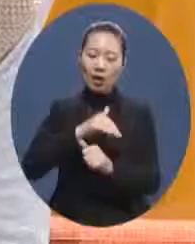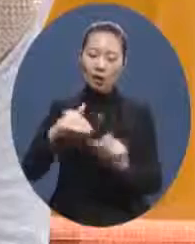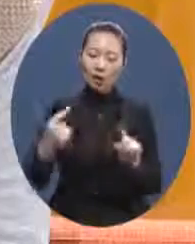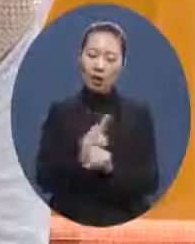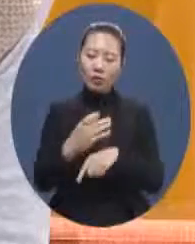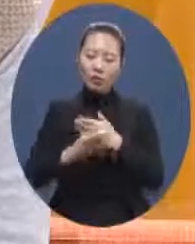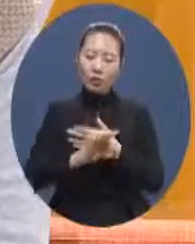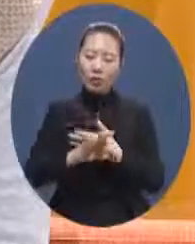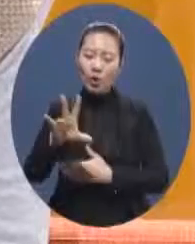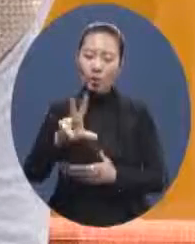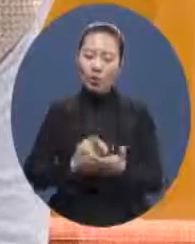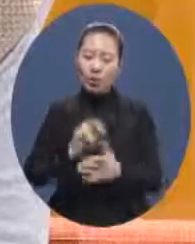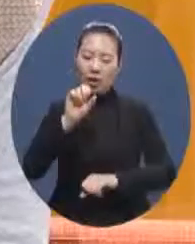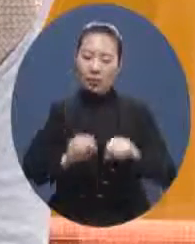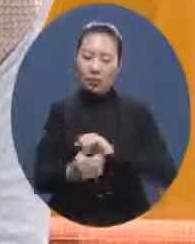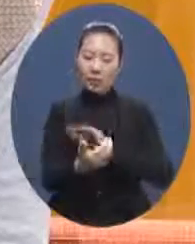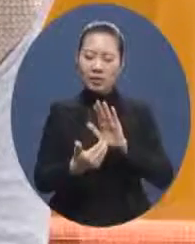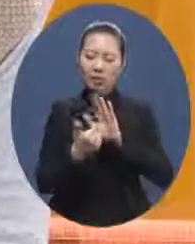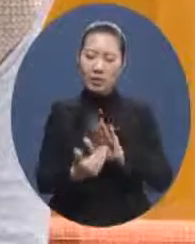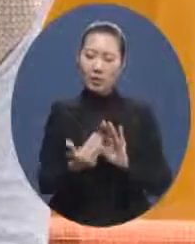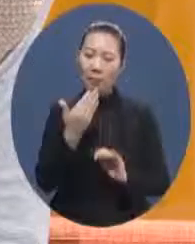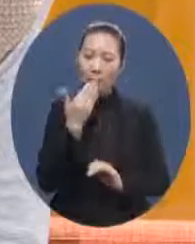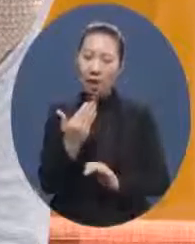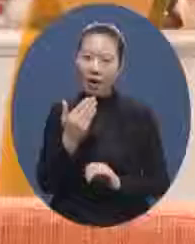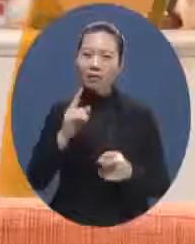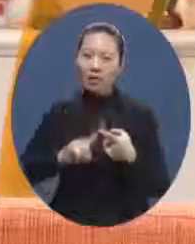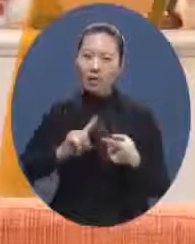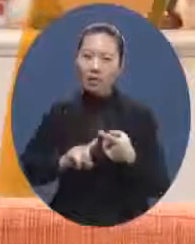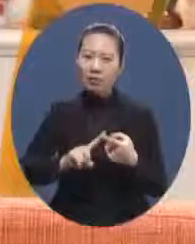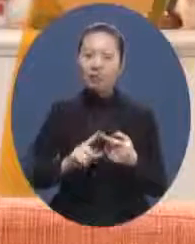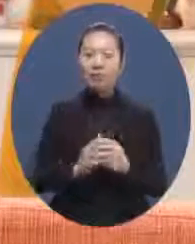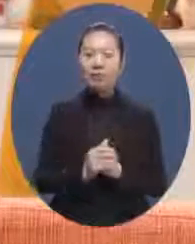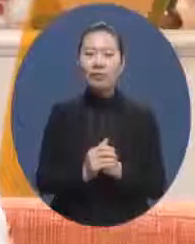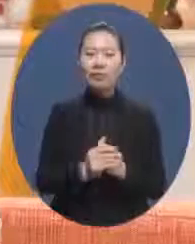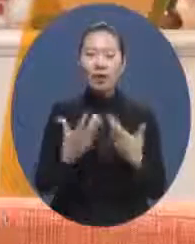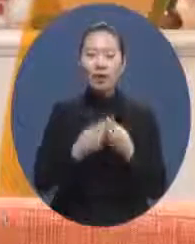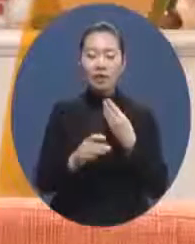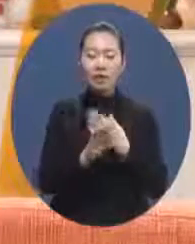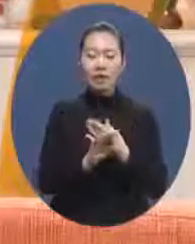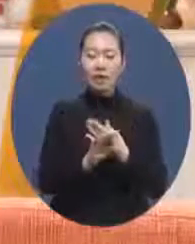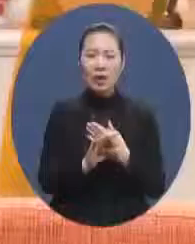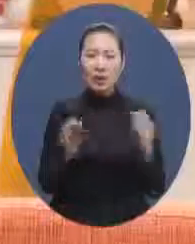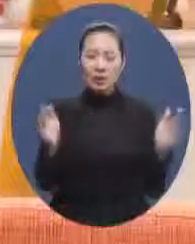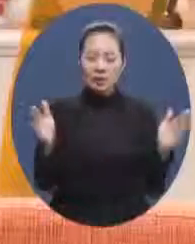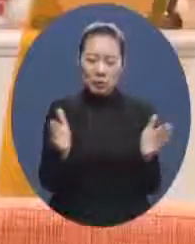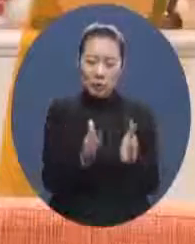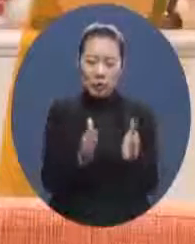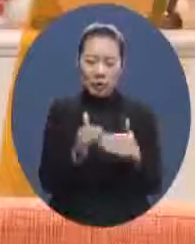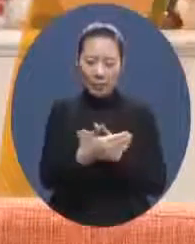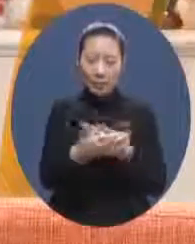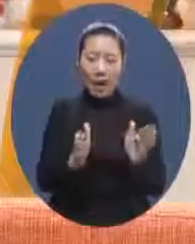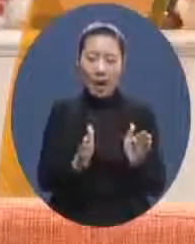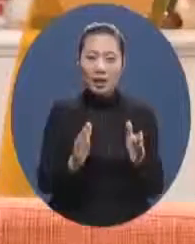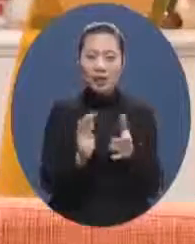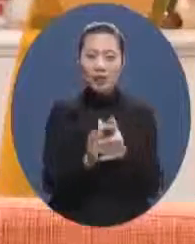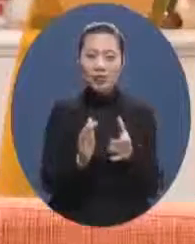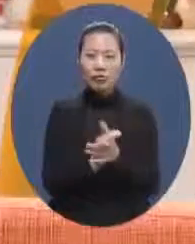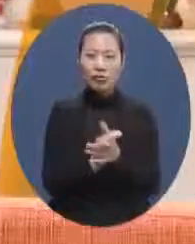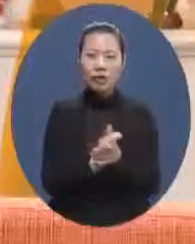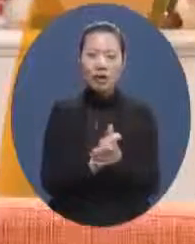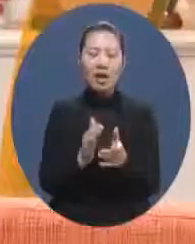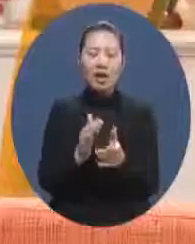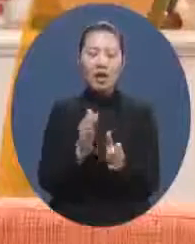이러한 문제 행동을 미리 예방할 수 있는 것은 아닌가? 예를 들면, 아이가 이제 좁은 구석에서 막 친구와